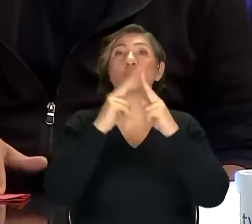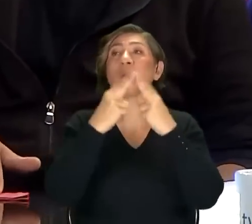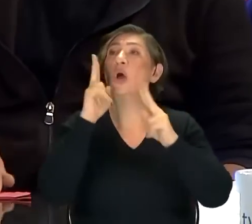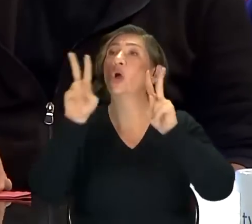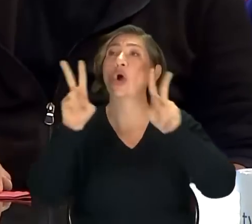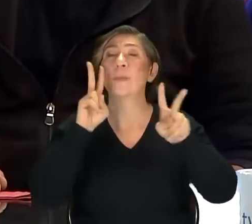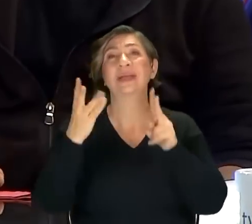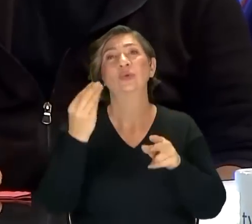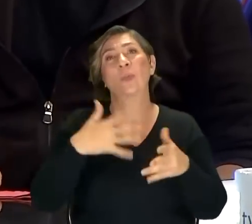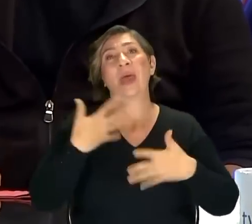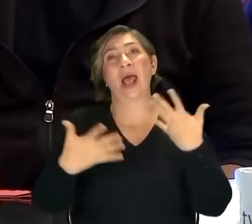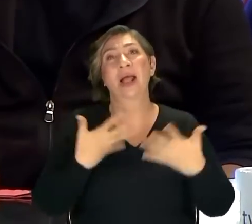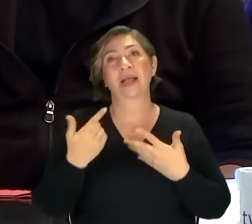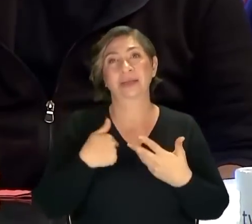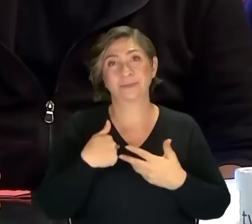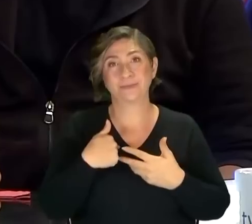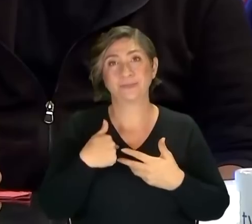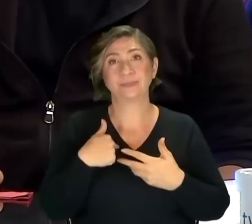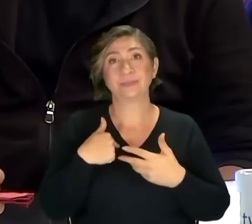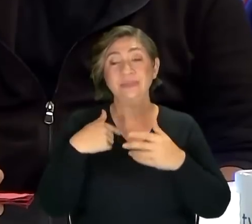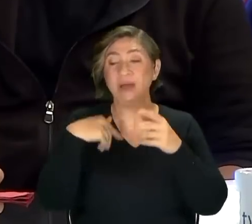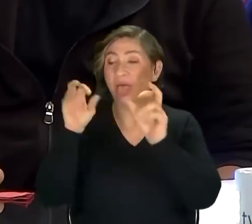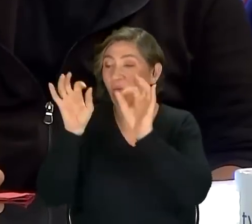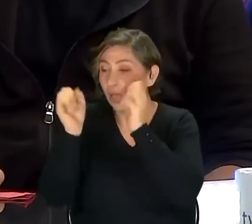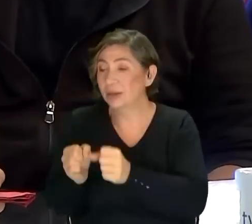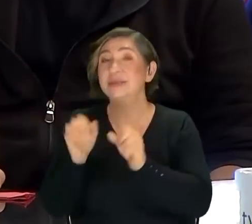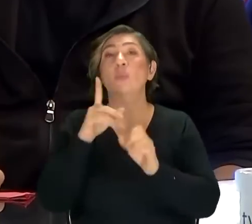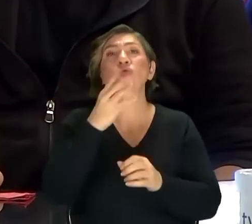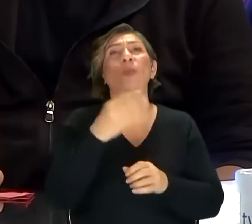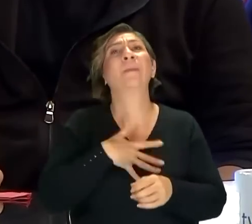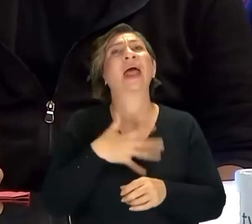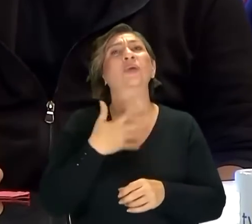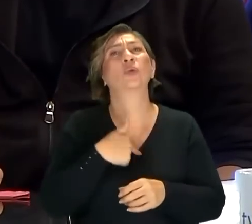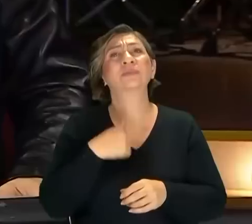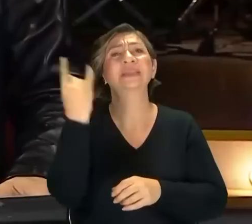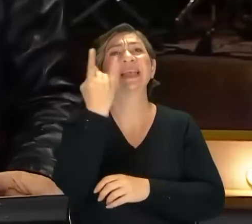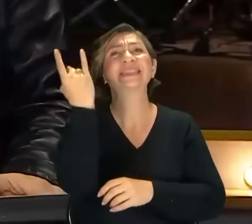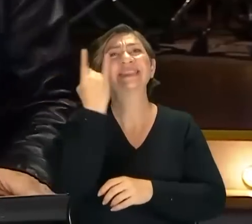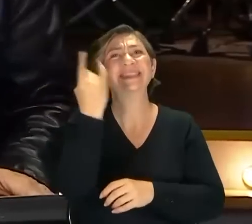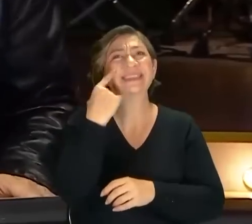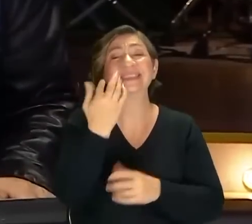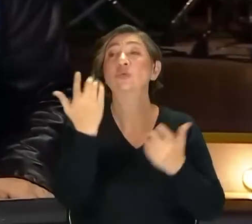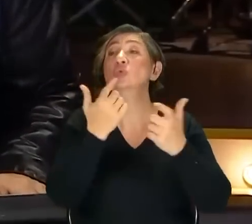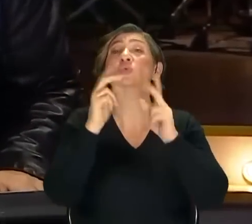görmek falan öyle şeylere daha çok ilgi duyuyorum. Bak bunu merak ediyorum. Köklenmektense bunu, yani. Bunu çok merak ediyorum. Gezdiğiniz zaman